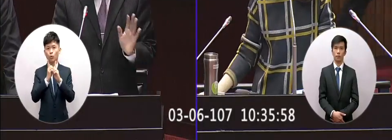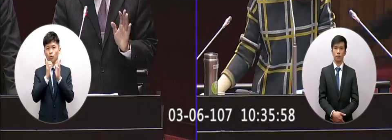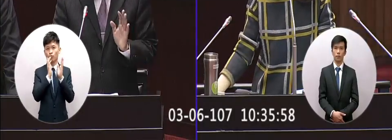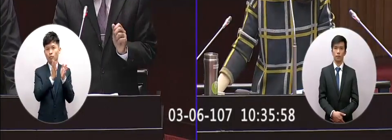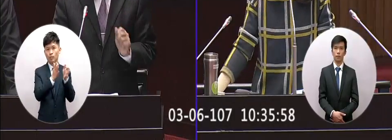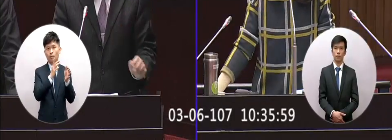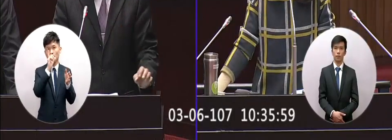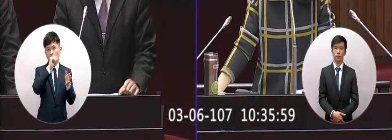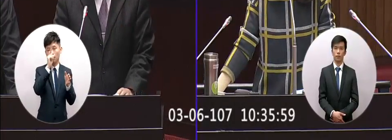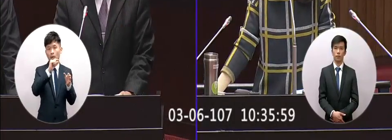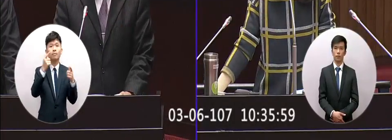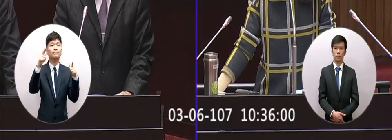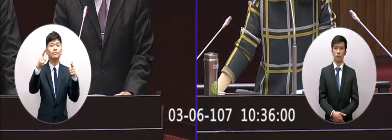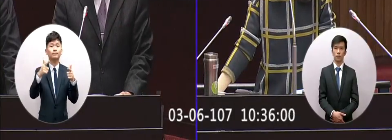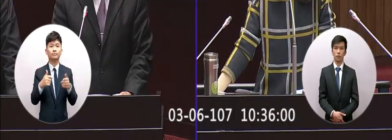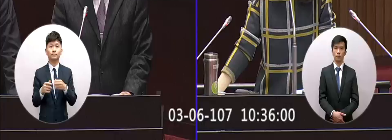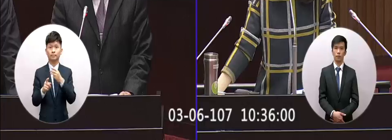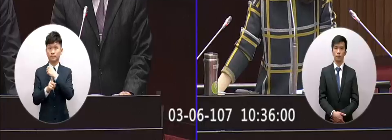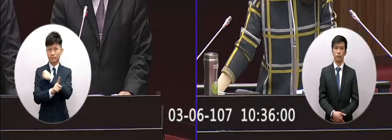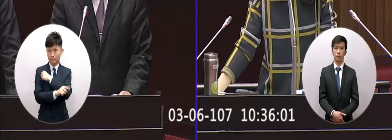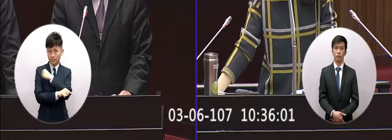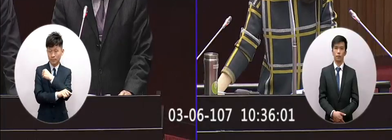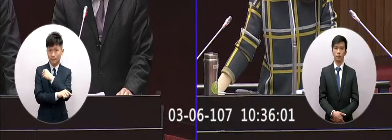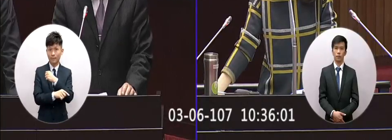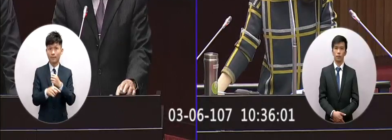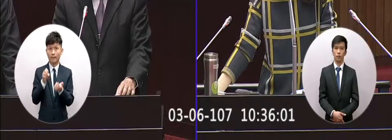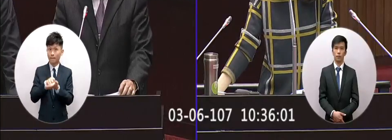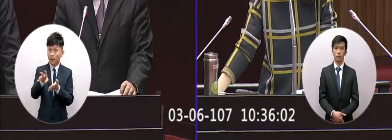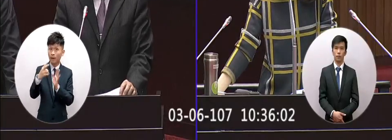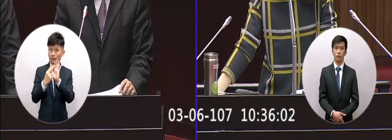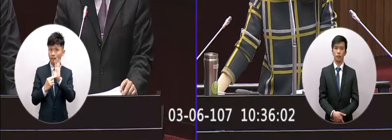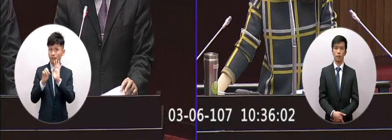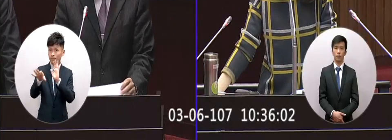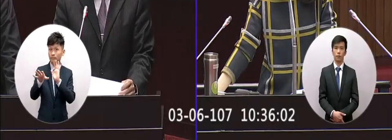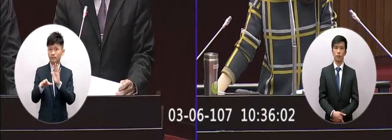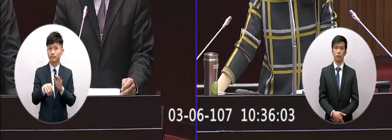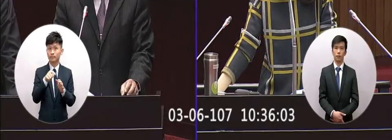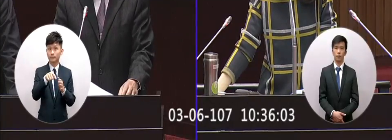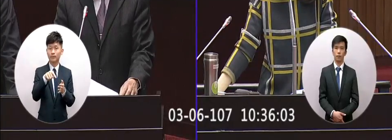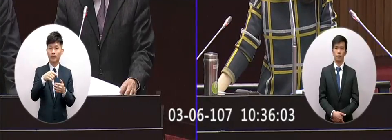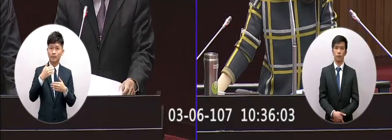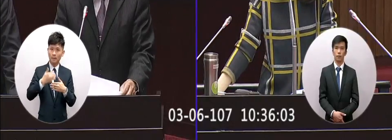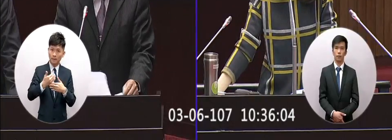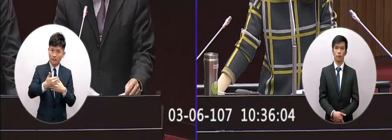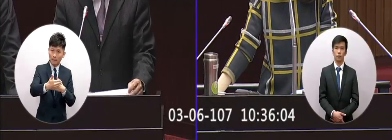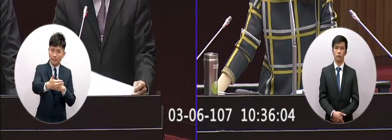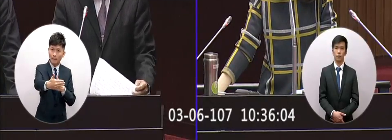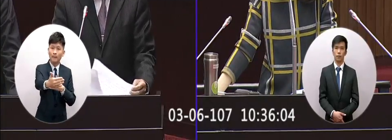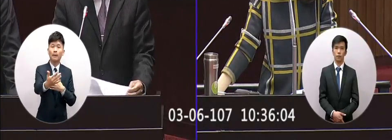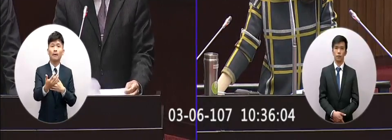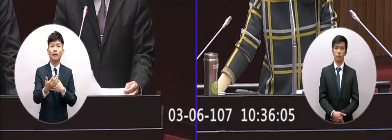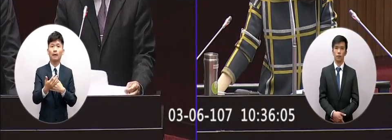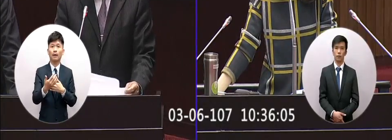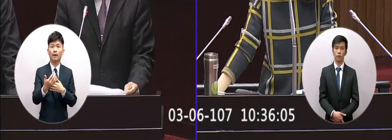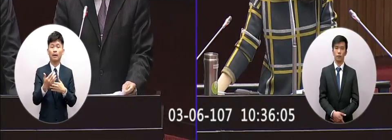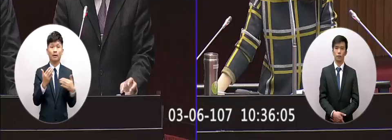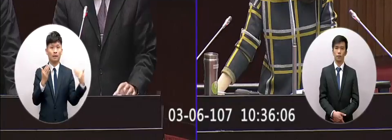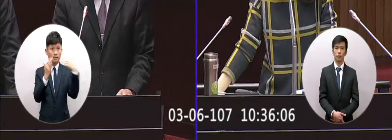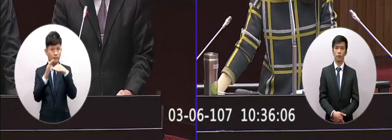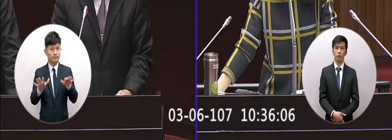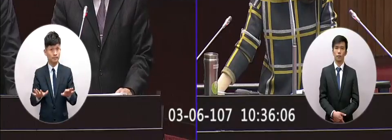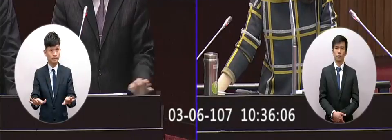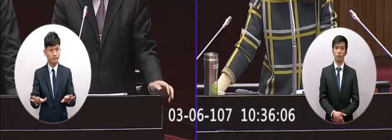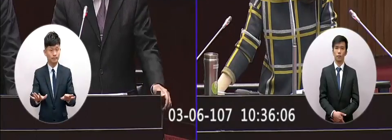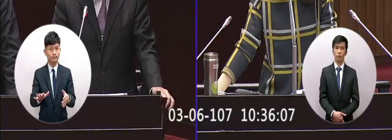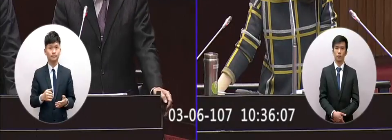题哈。那最后一部分我也跟委员来报告，也因为这样的一个历程，那么现在目前的整个进